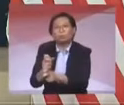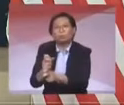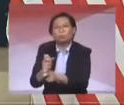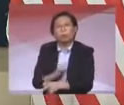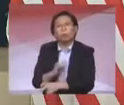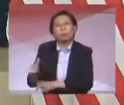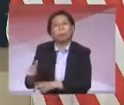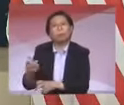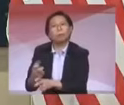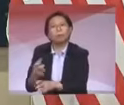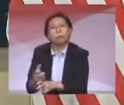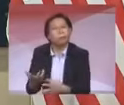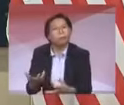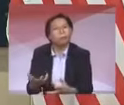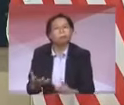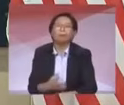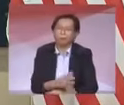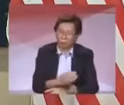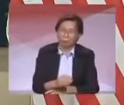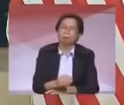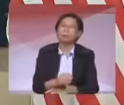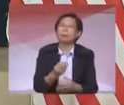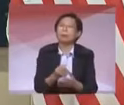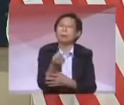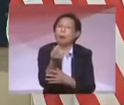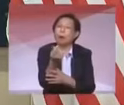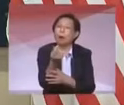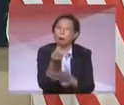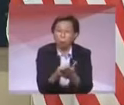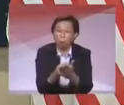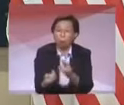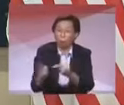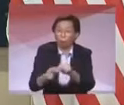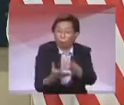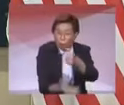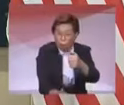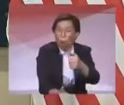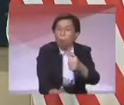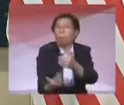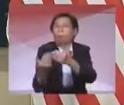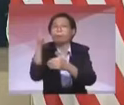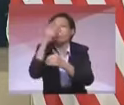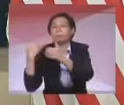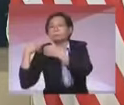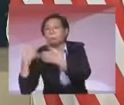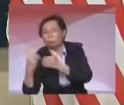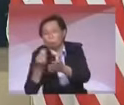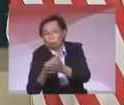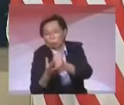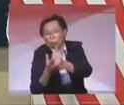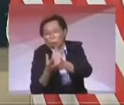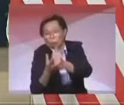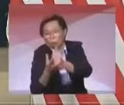access. Ini tidak mengambil kira kos tambahan yang akan ditanggung oleh kerajaan